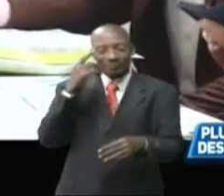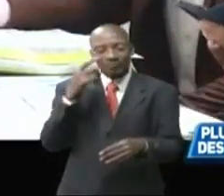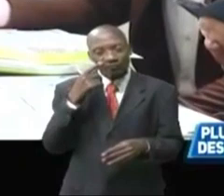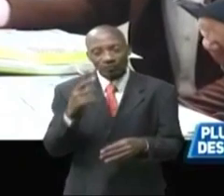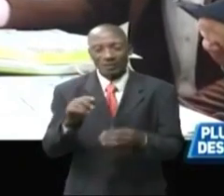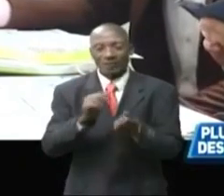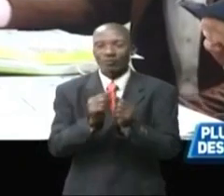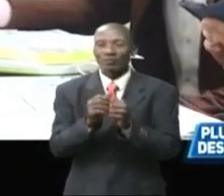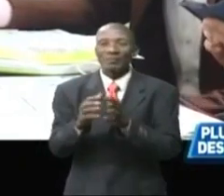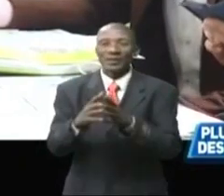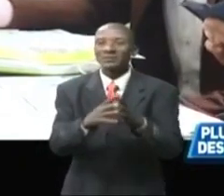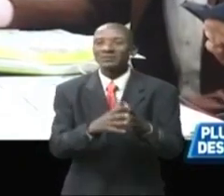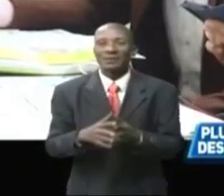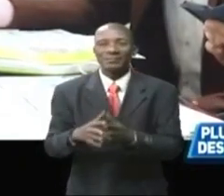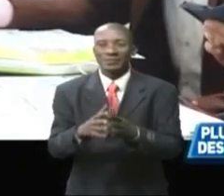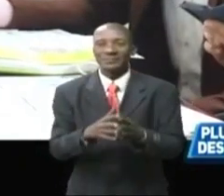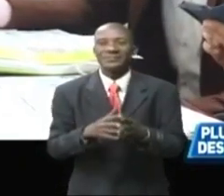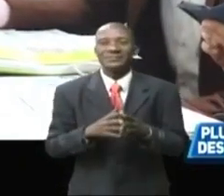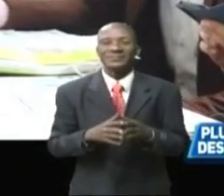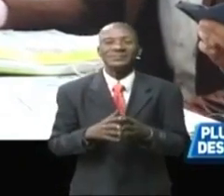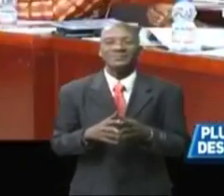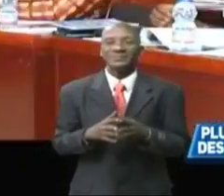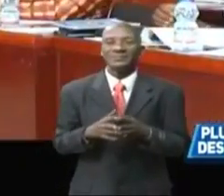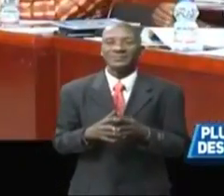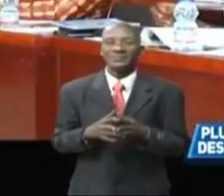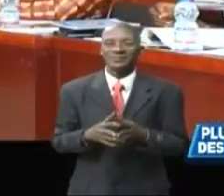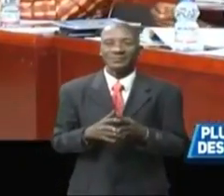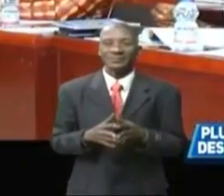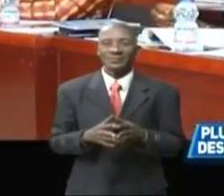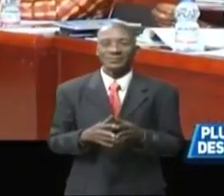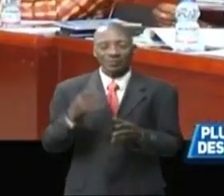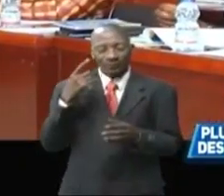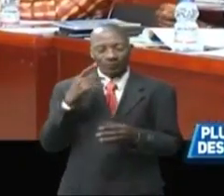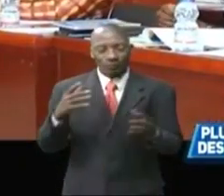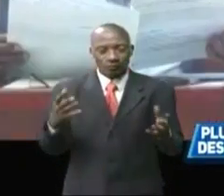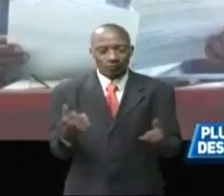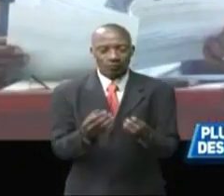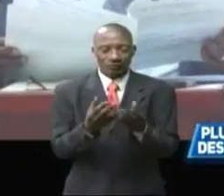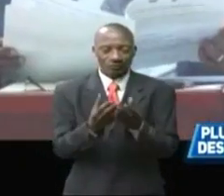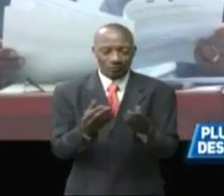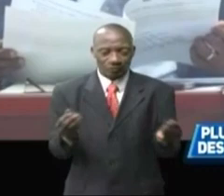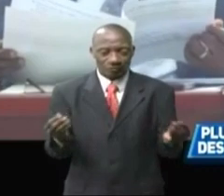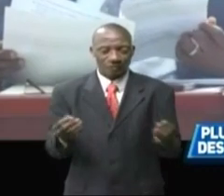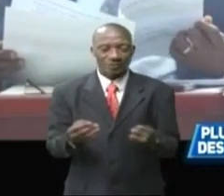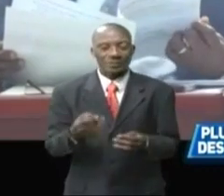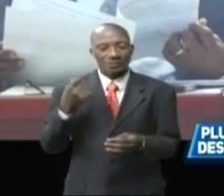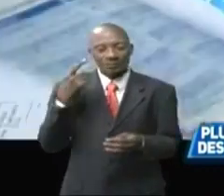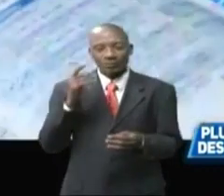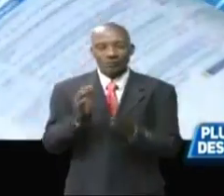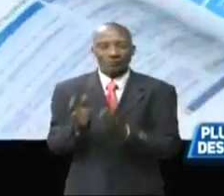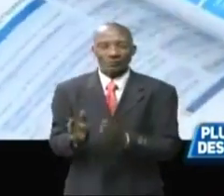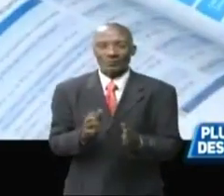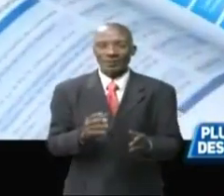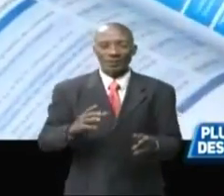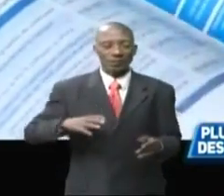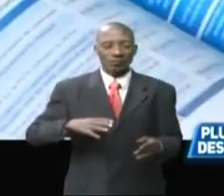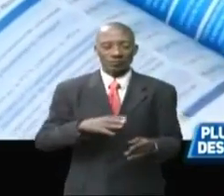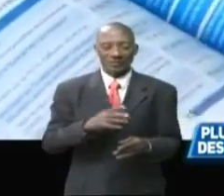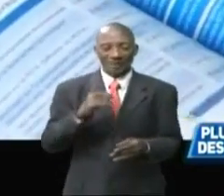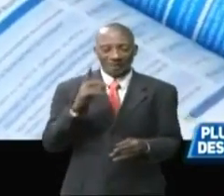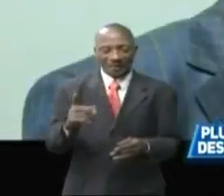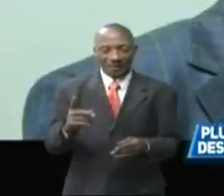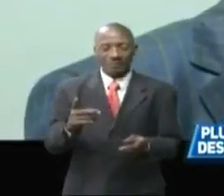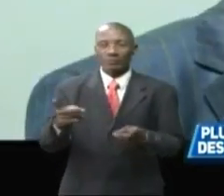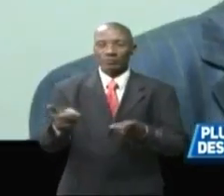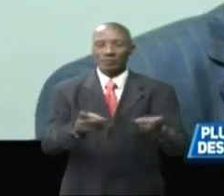la JICA, partenaire financier pour la préparation de la mise en place du comité de pilotage du dit